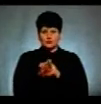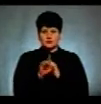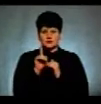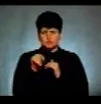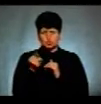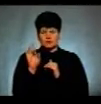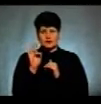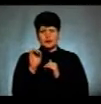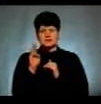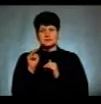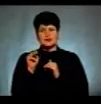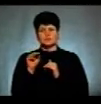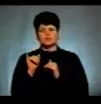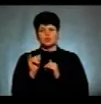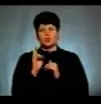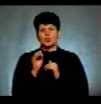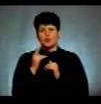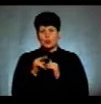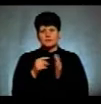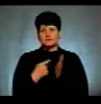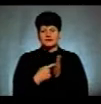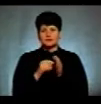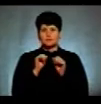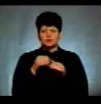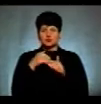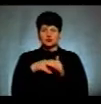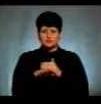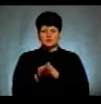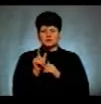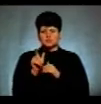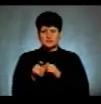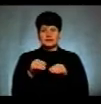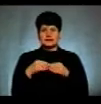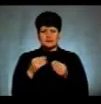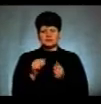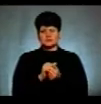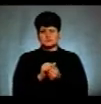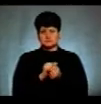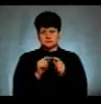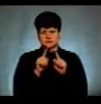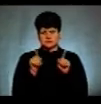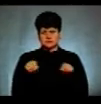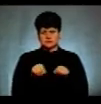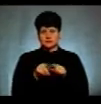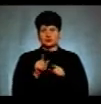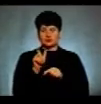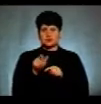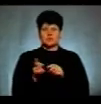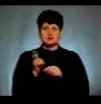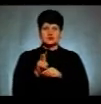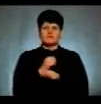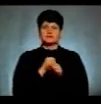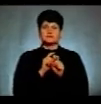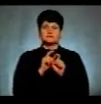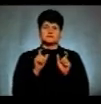номер рецепту і код підтвердження може роздрукувати пацієнту і дати паперовий носій. Тобто, щоб пацієнт прийшов в аптечний